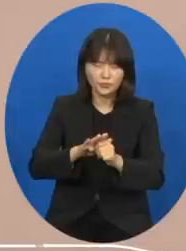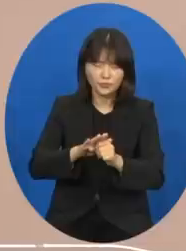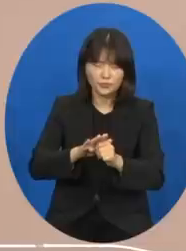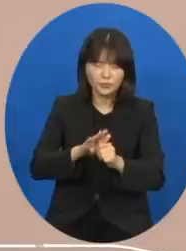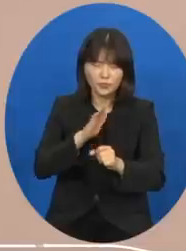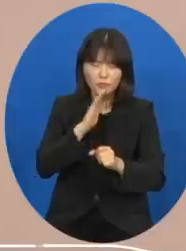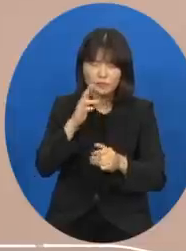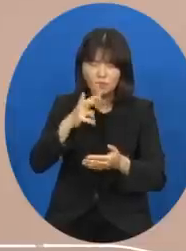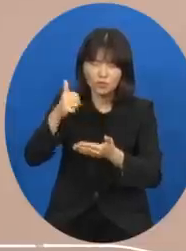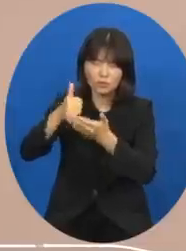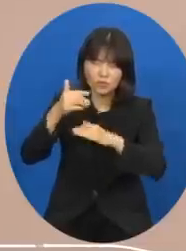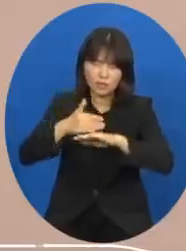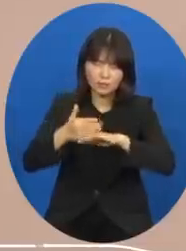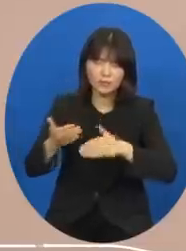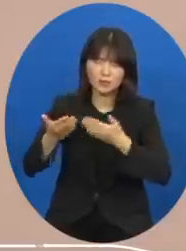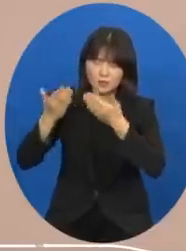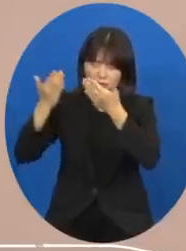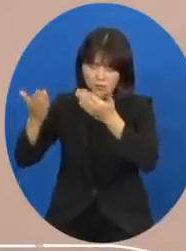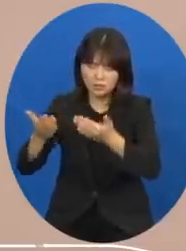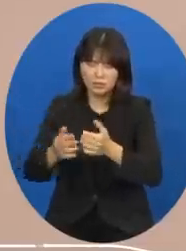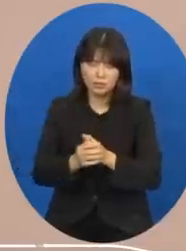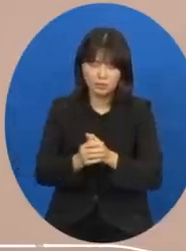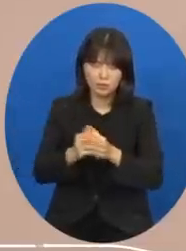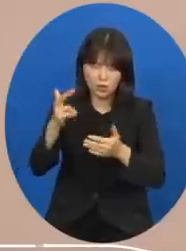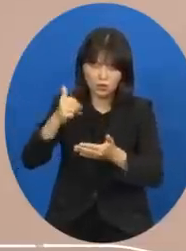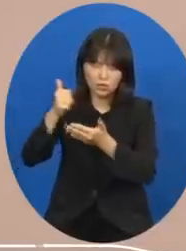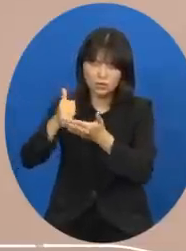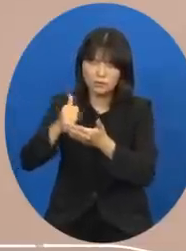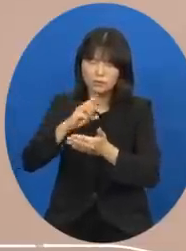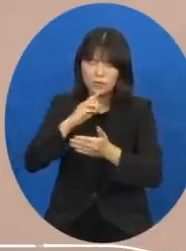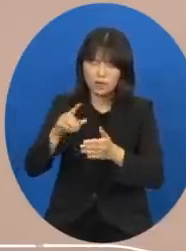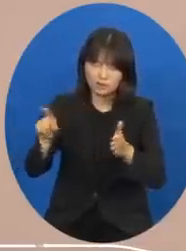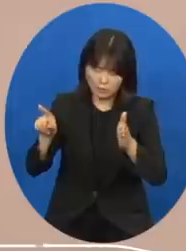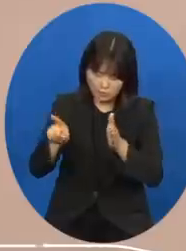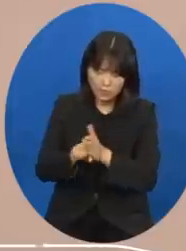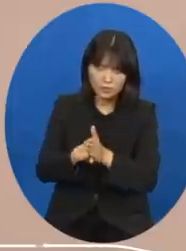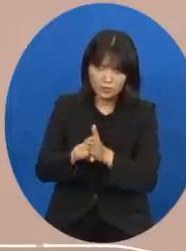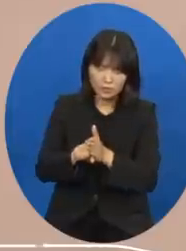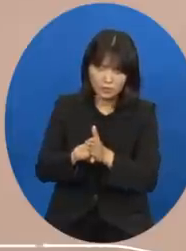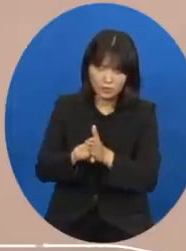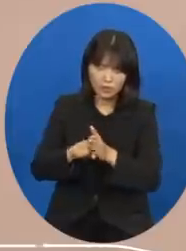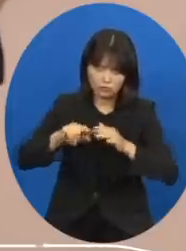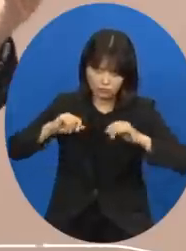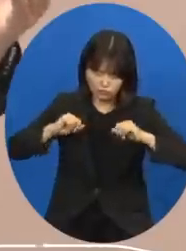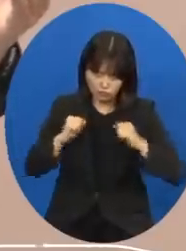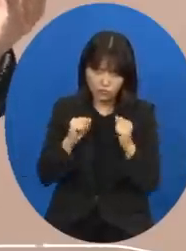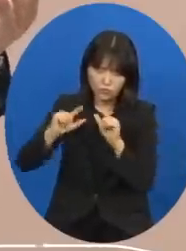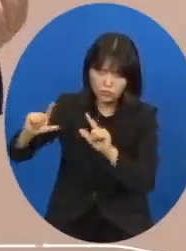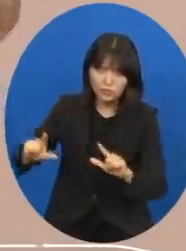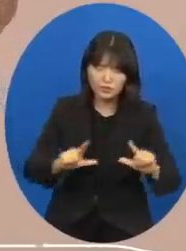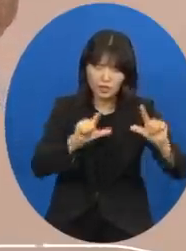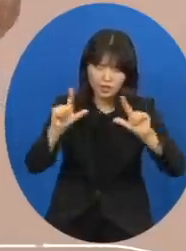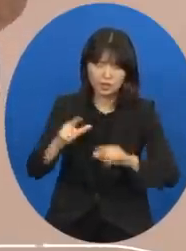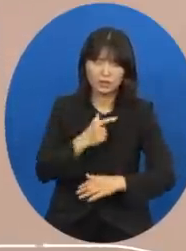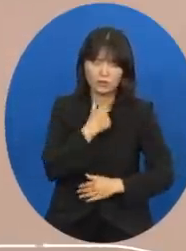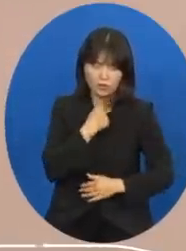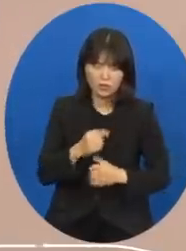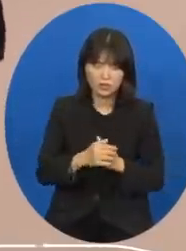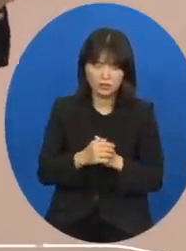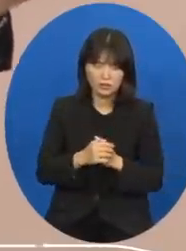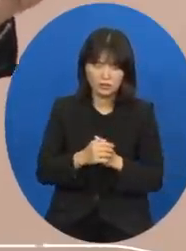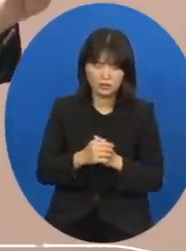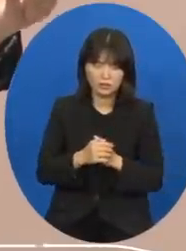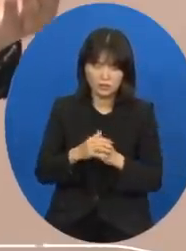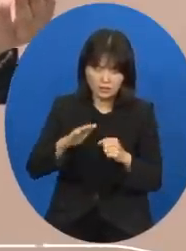정말 주님께 감사하며 주님만 정말 믿으며 그렇게 순종의 삶을 살기로 원하는